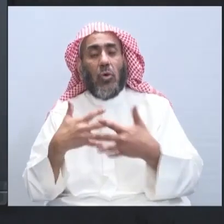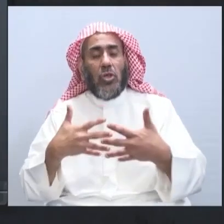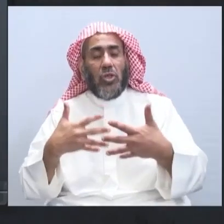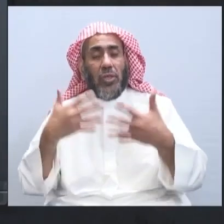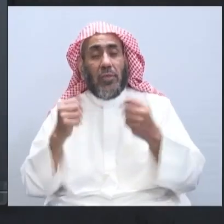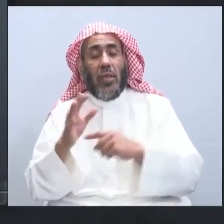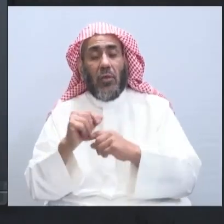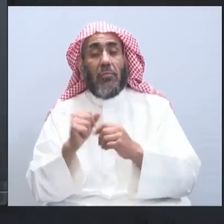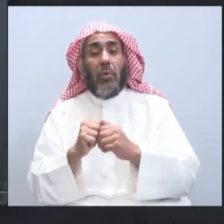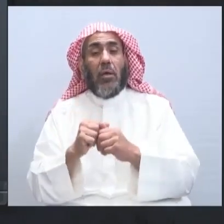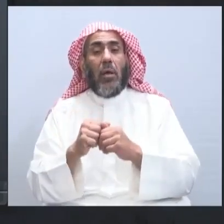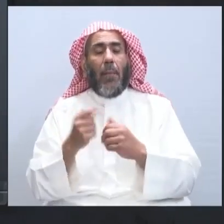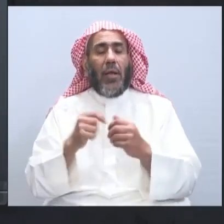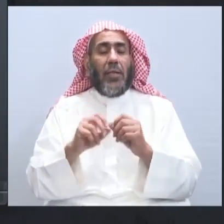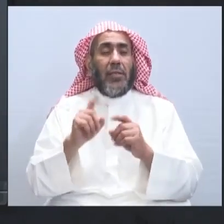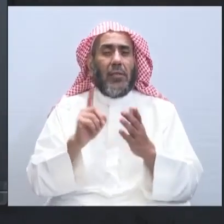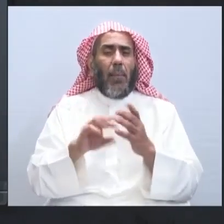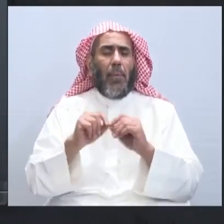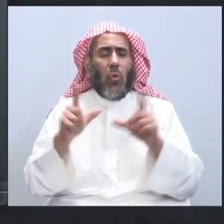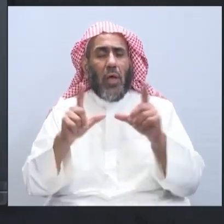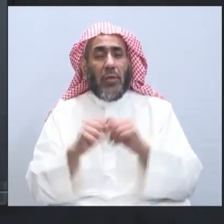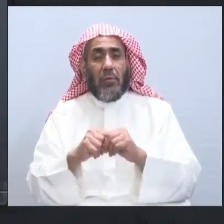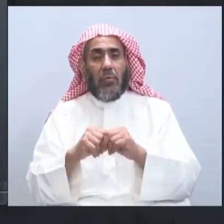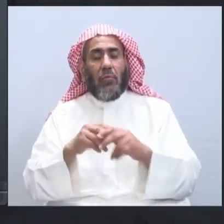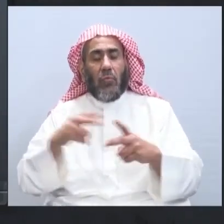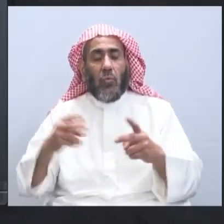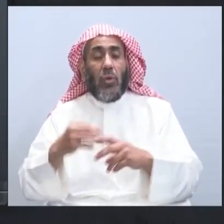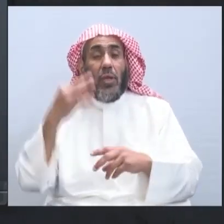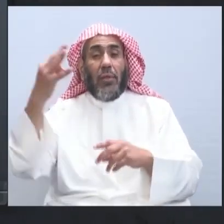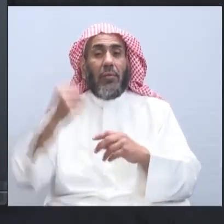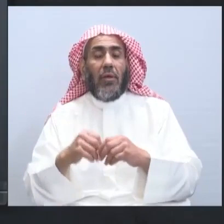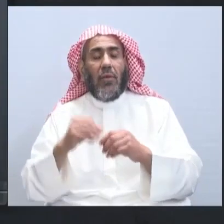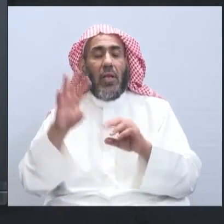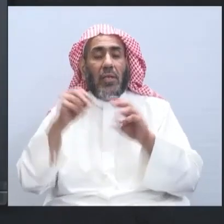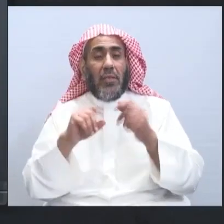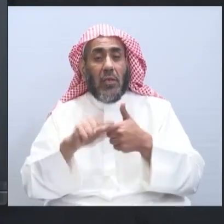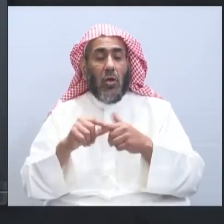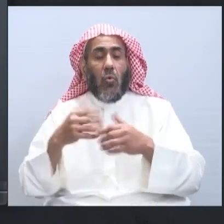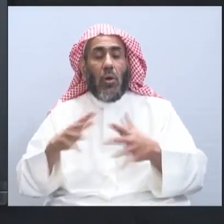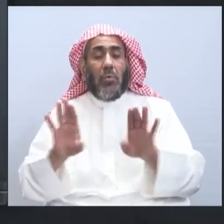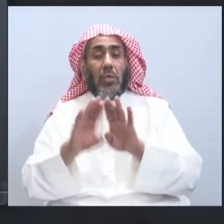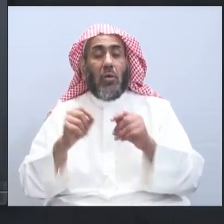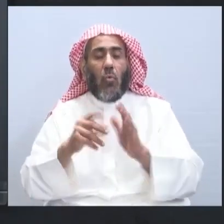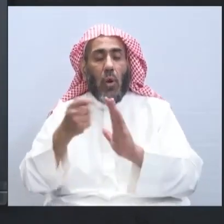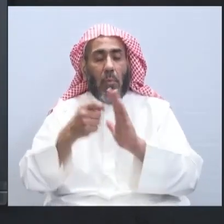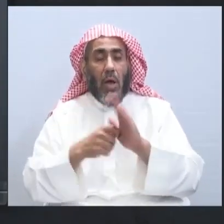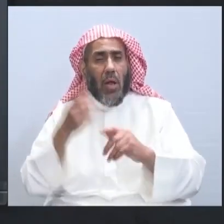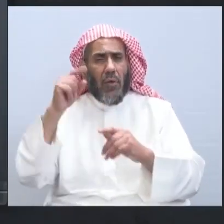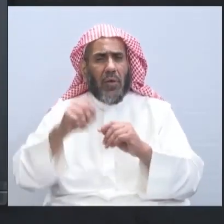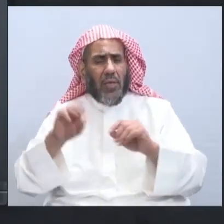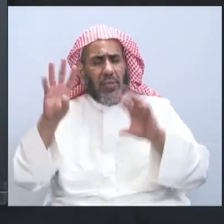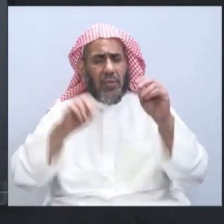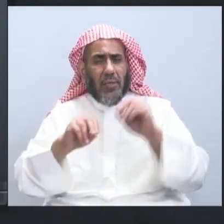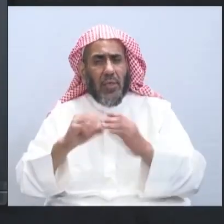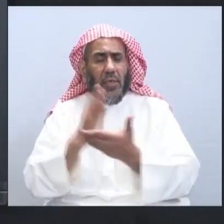فتاثر النثر كذلك مقاره ب الشعر وظهرت ايضا الفنون الثلاثه في القصه والمسرحيه والمقاله كيف عرفنا ان القصه